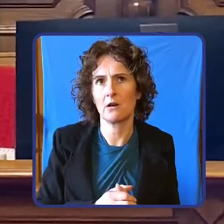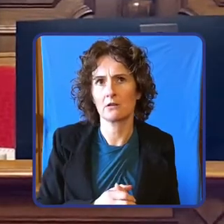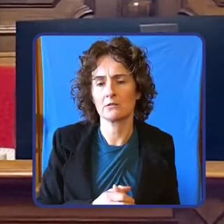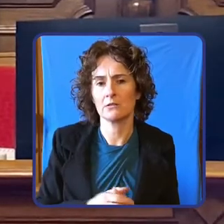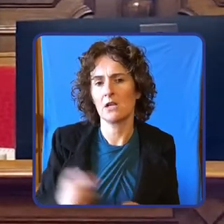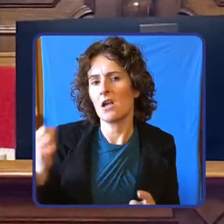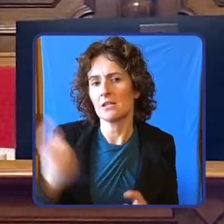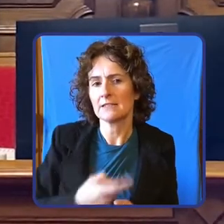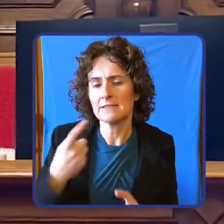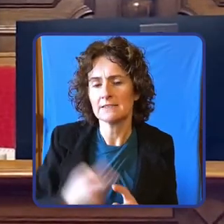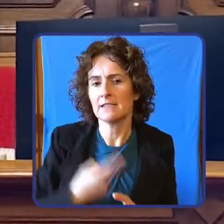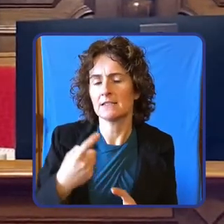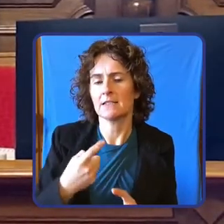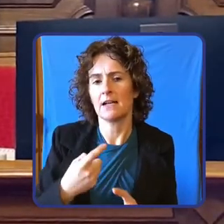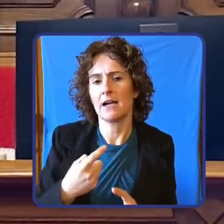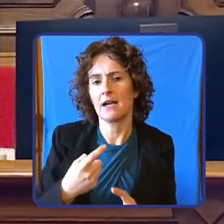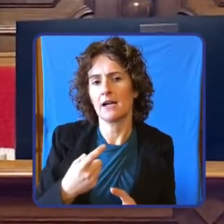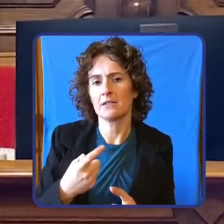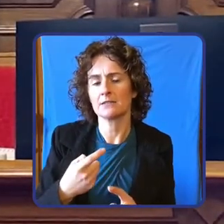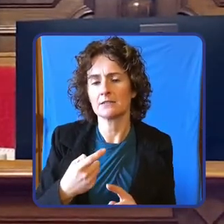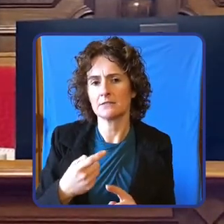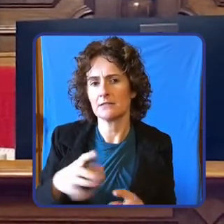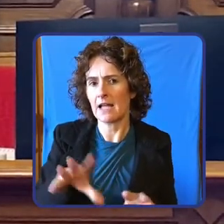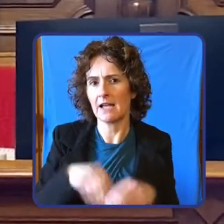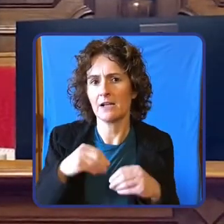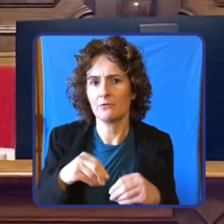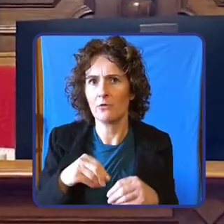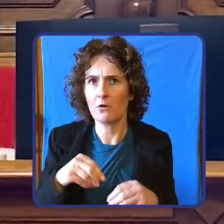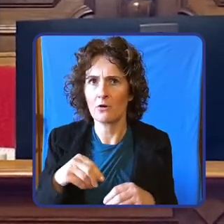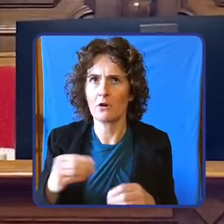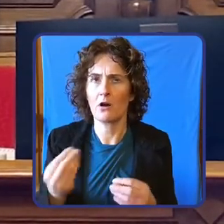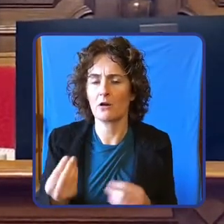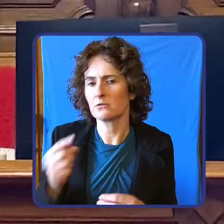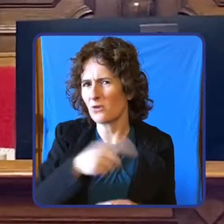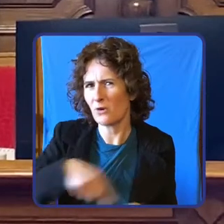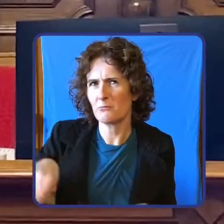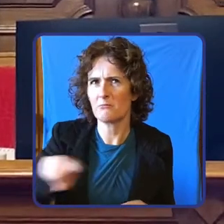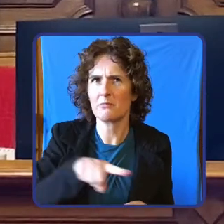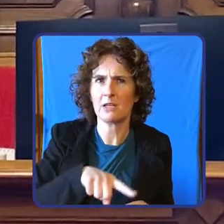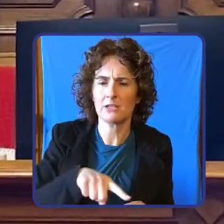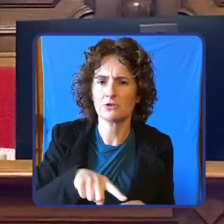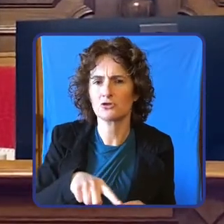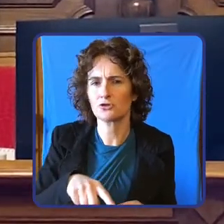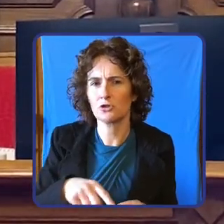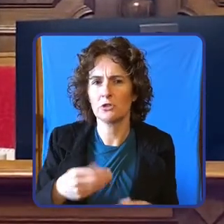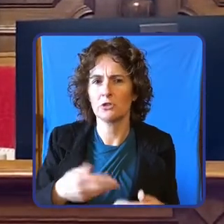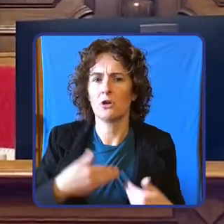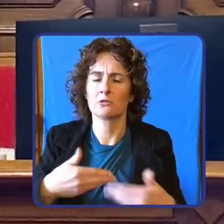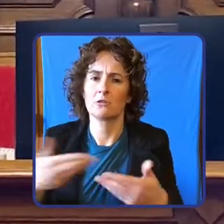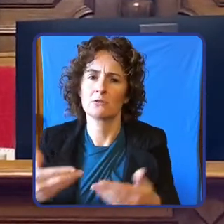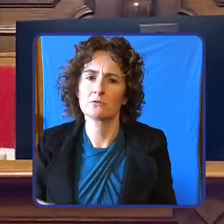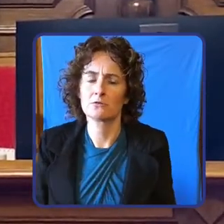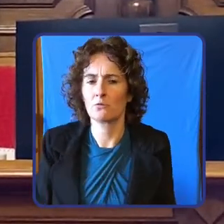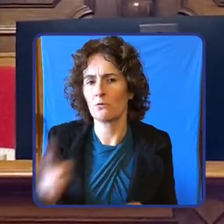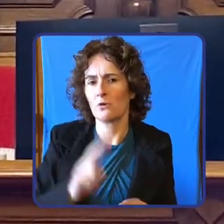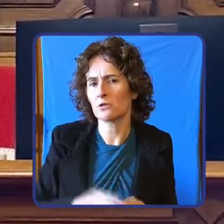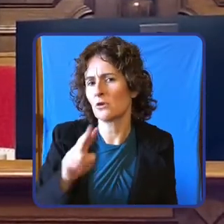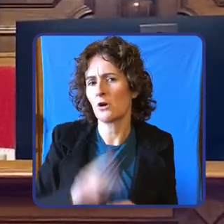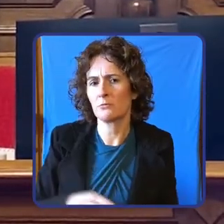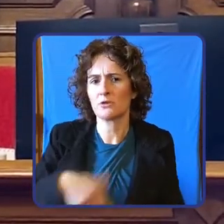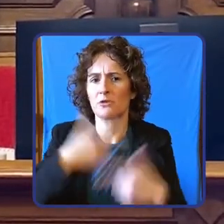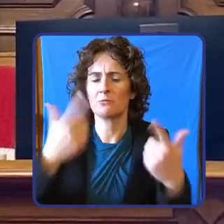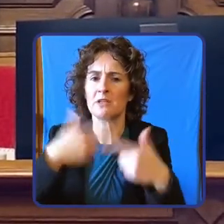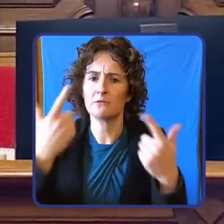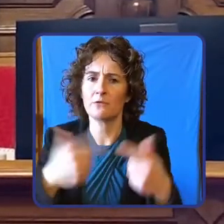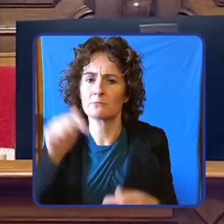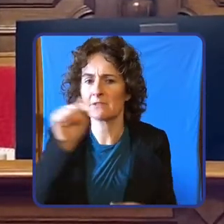tehettünk volna még sokkal többet. Még hamarabb, még több fórumon, még több információt kellett volna nekünk is eljuttatni